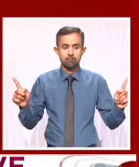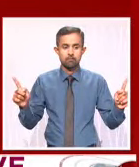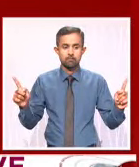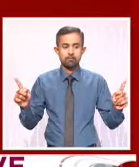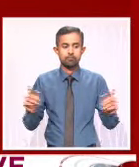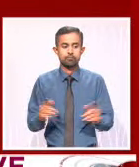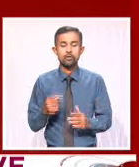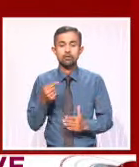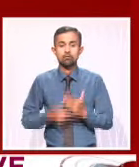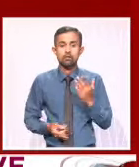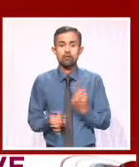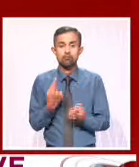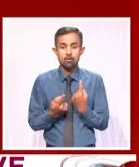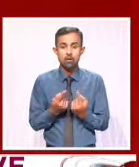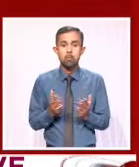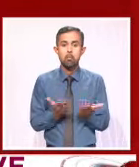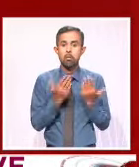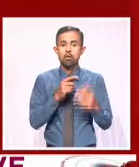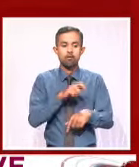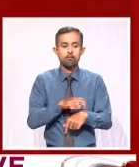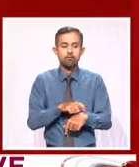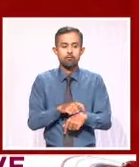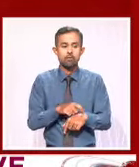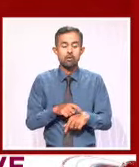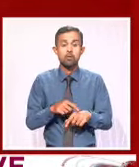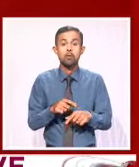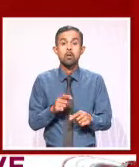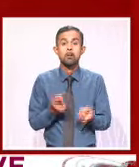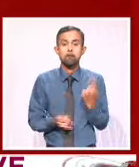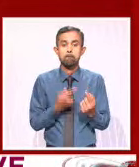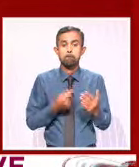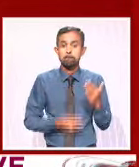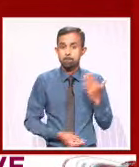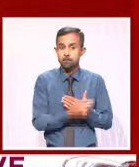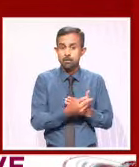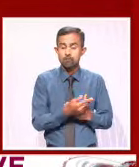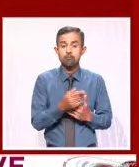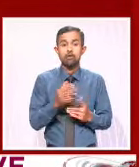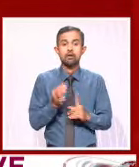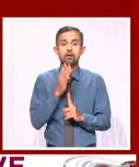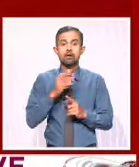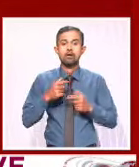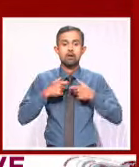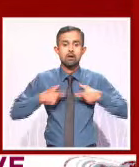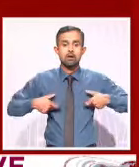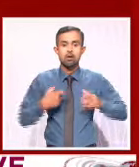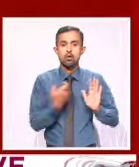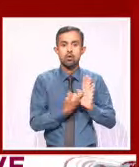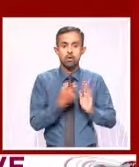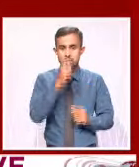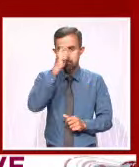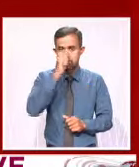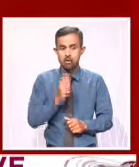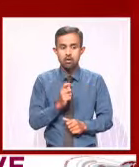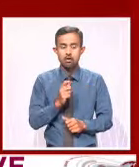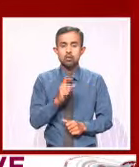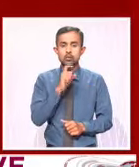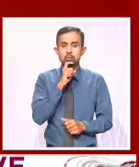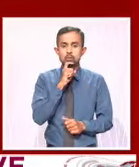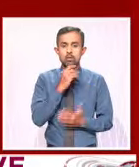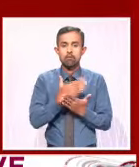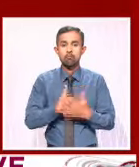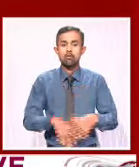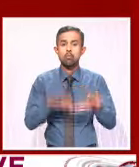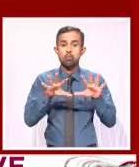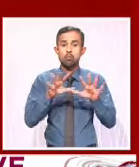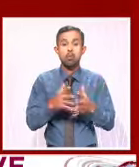ඇති. පෙත්සම් විභාගයේ ආරම්භ වූ අවස්ථාවේ පෙත්සම් කාර්ය පාර්ශ්වයේ වෙනුවෙන් පෙනී සිටි ජනාධිපති නීතිඥ රොමේෂ් ද සිල්වා මහතා අධිකරණ හමුවේ